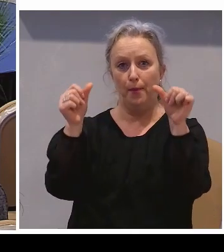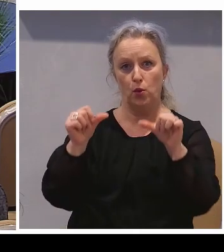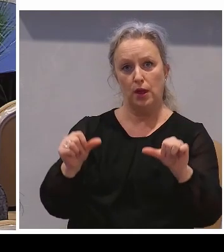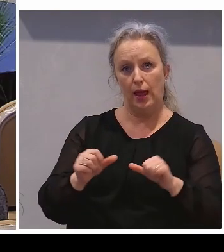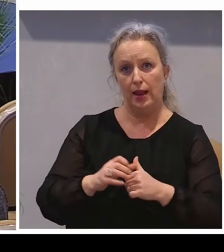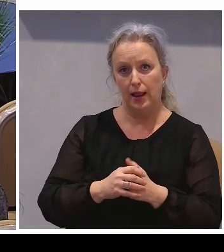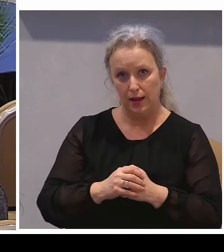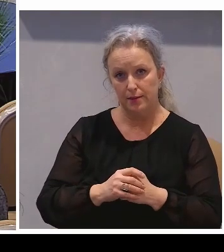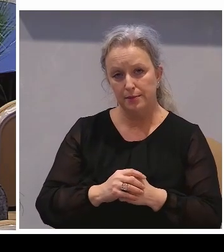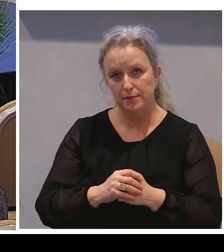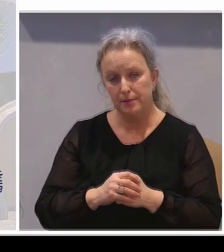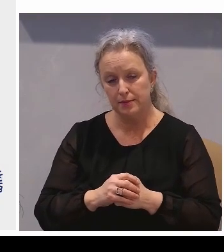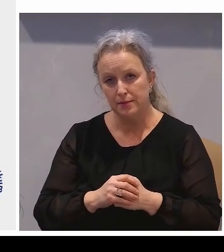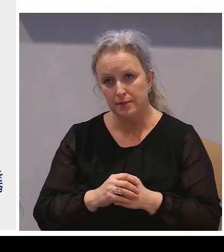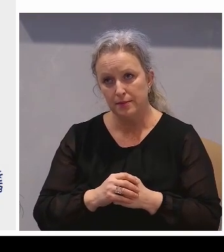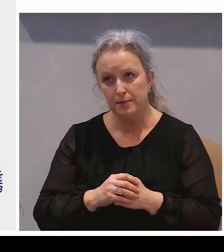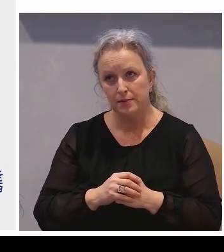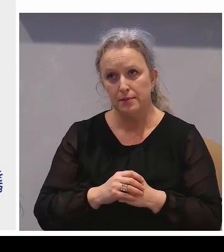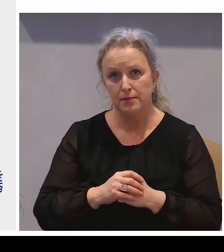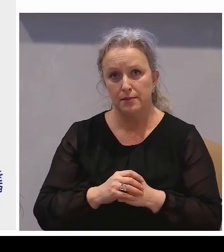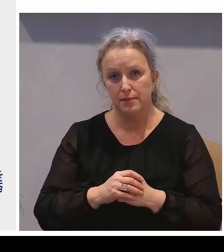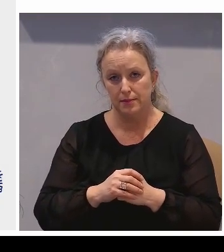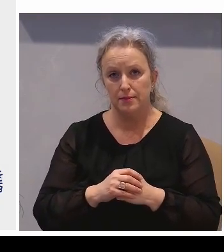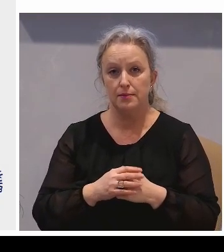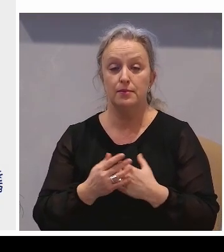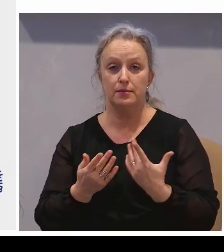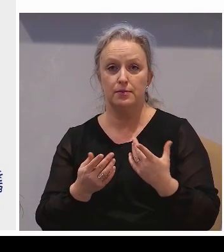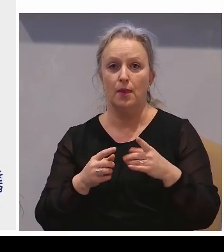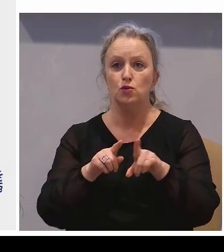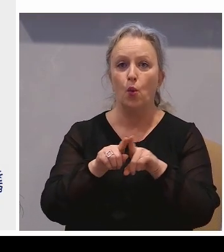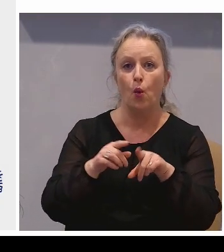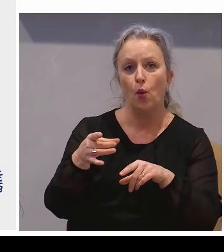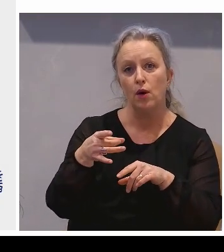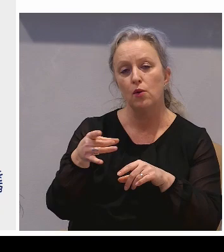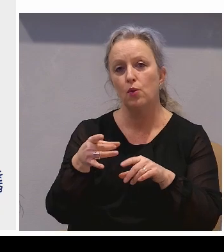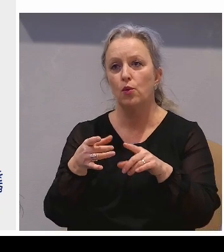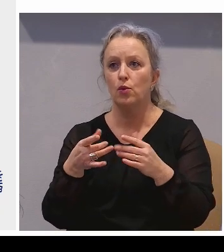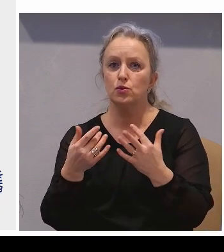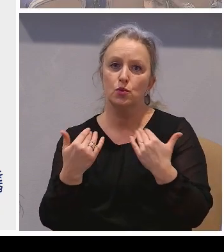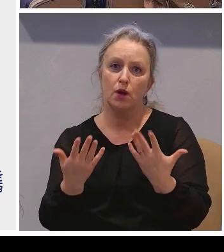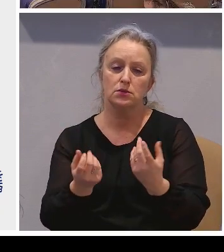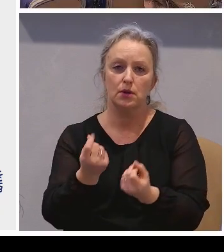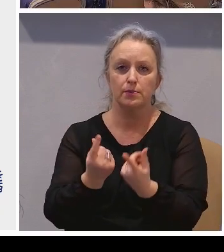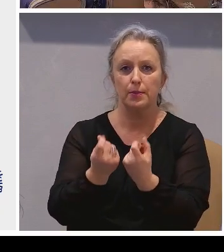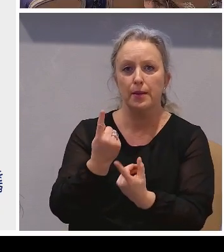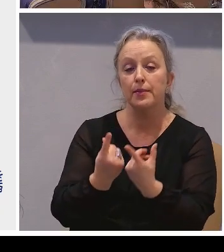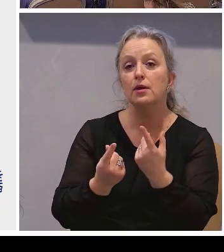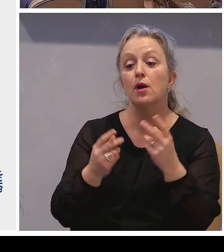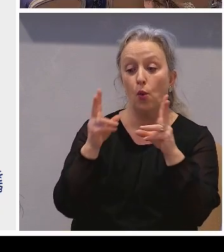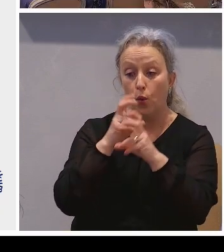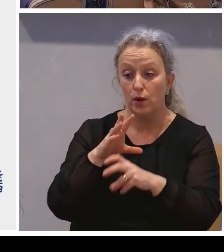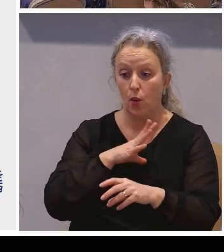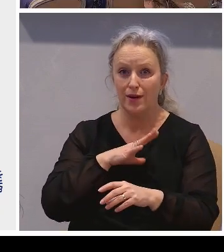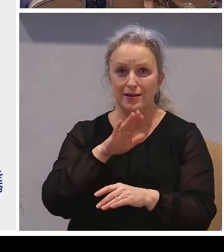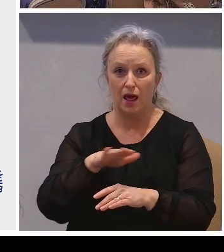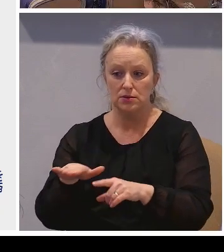või I pilti wanted siis to show you this spermatogeneesist, slide et jah, depicting uuringud toimusid spermatogenesis.